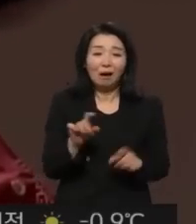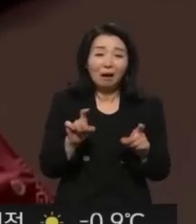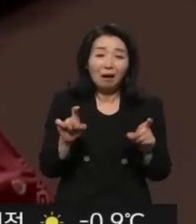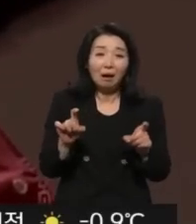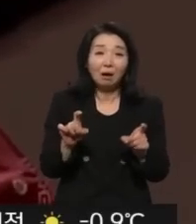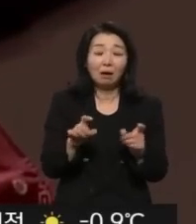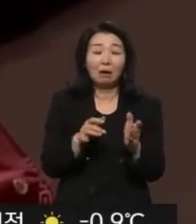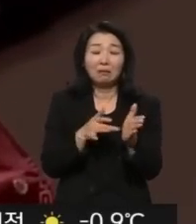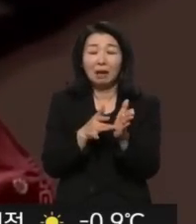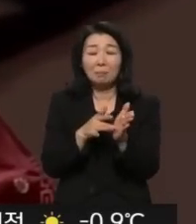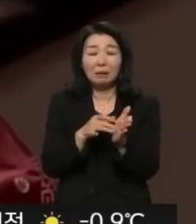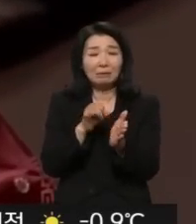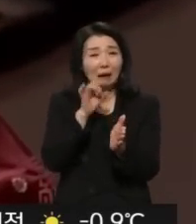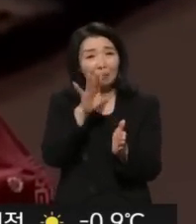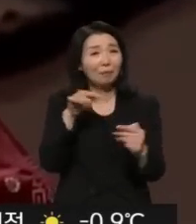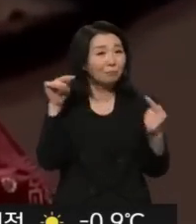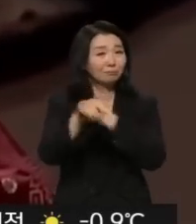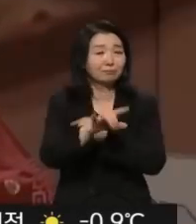안 먹혀라.